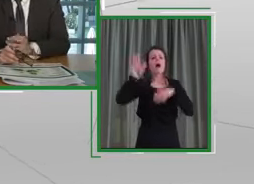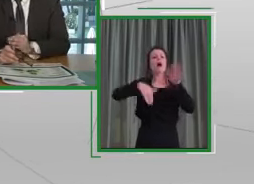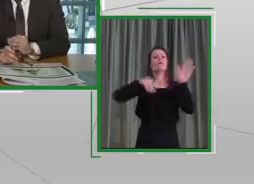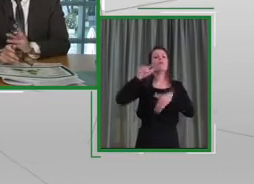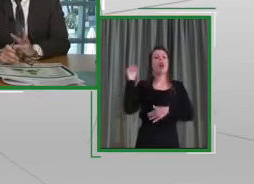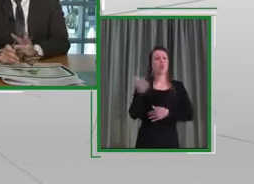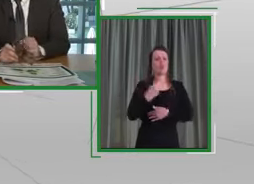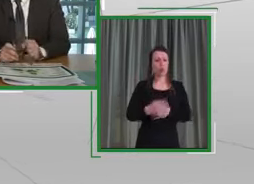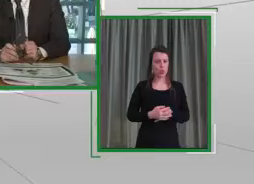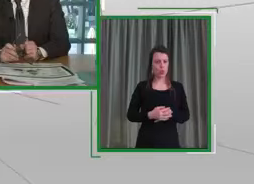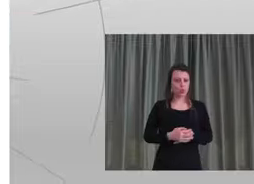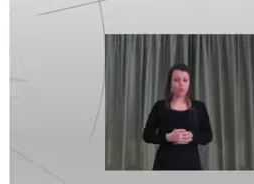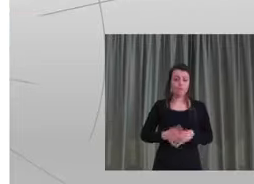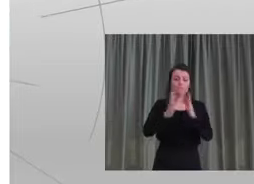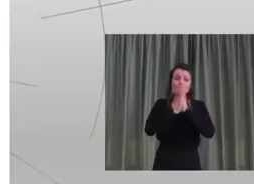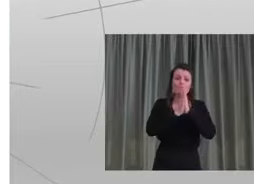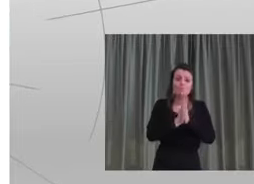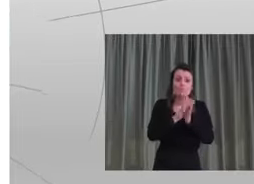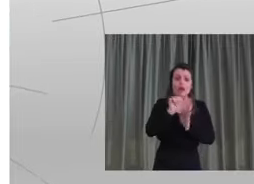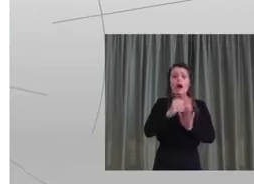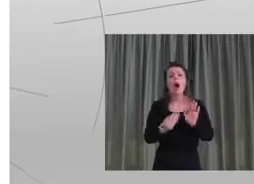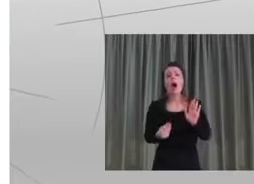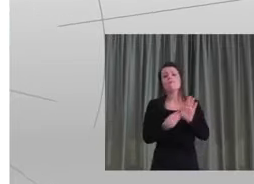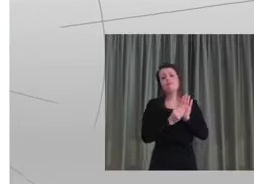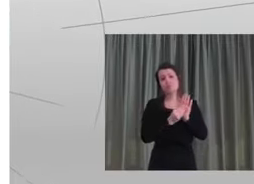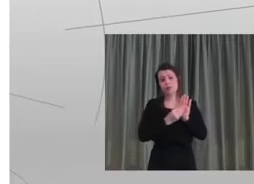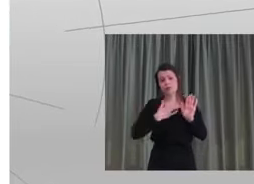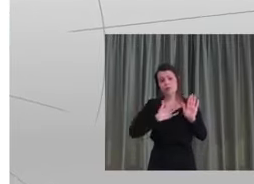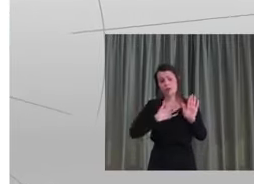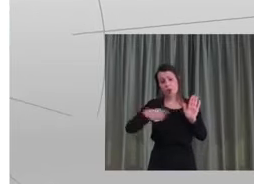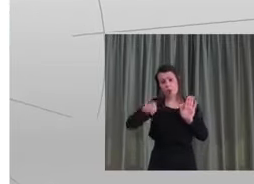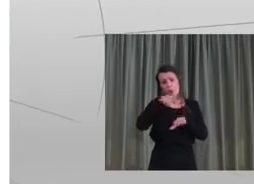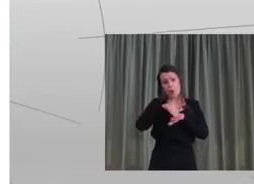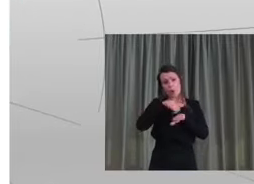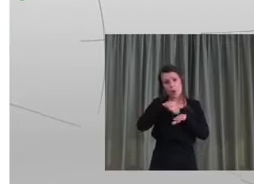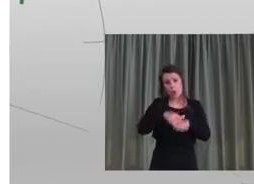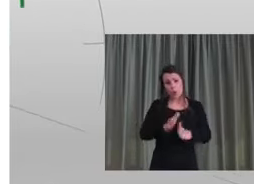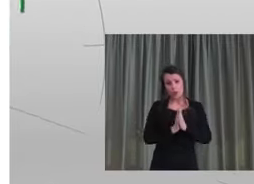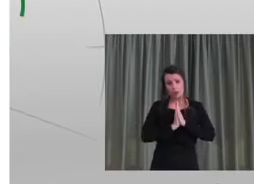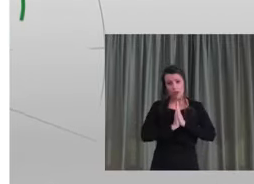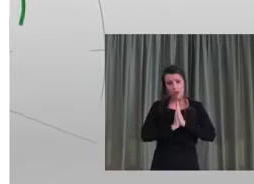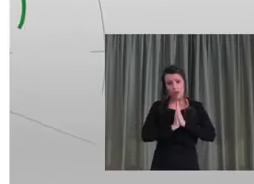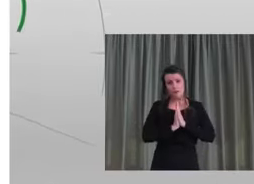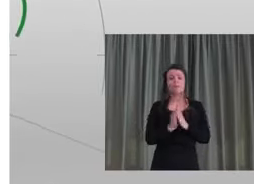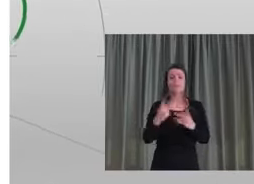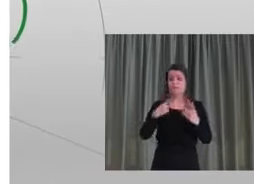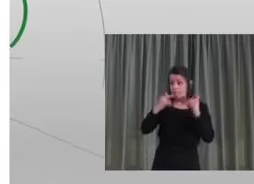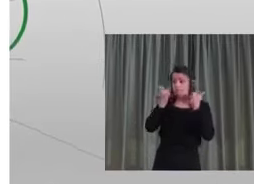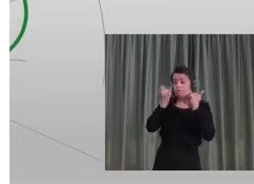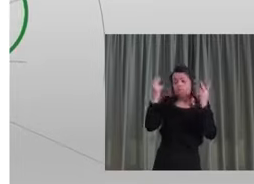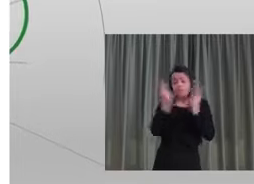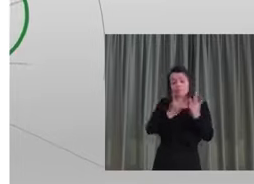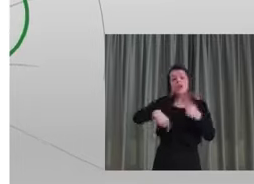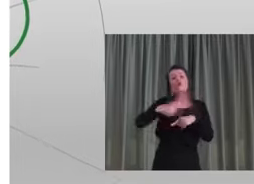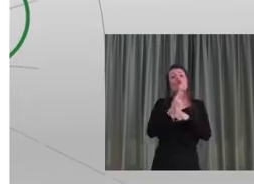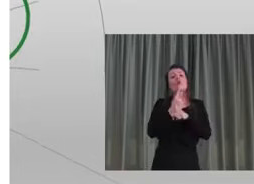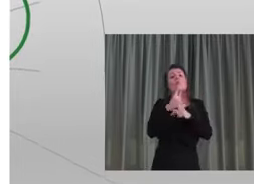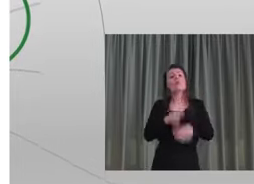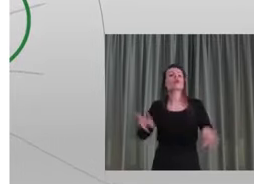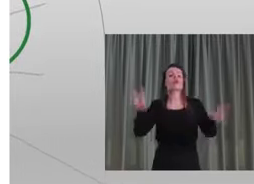utilizzare la nostra app si ecco allora noi dobbiamo ribadire ancora una volta l'importanza di questa